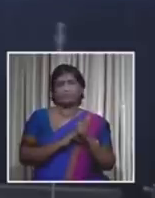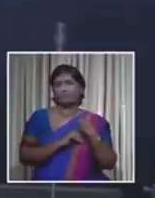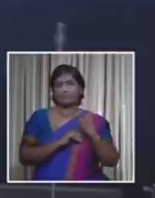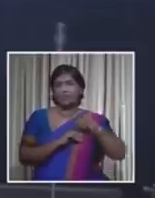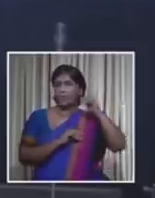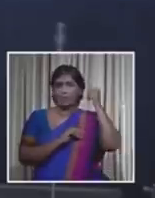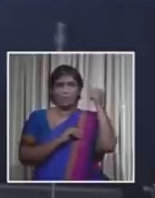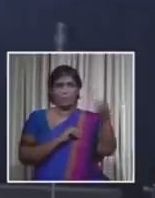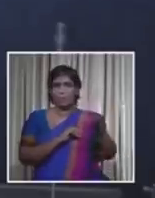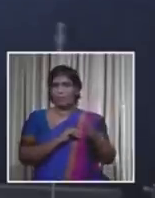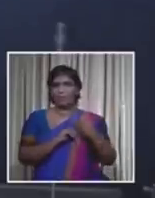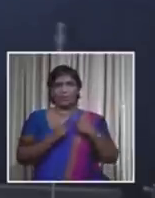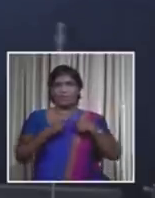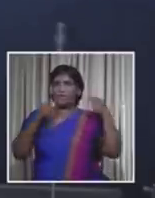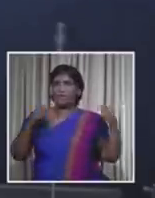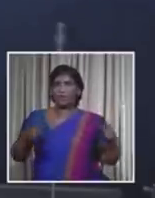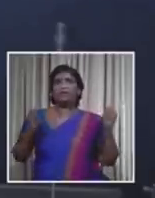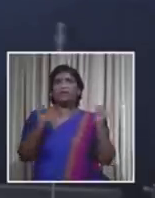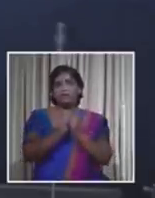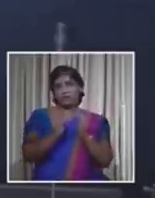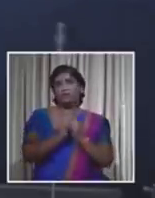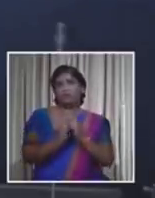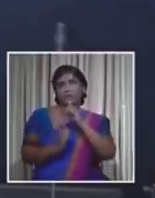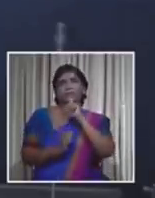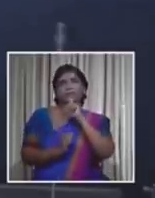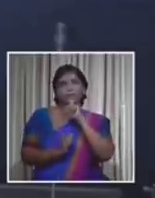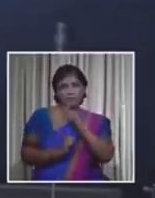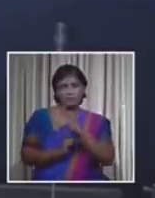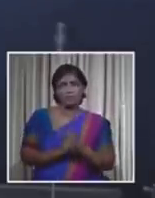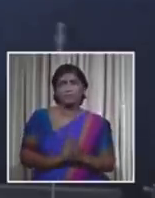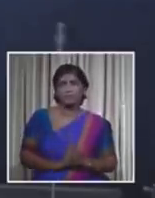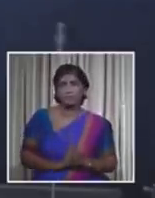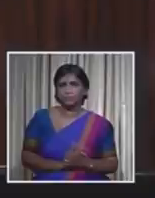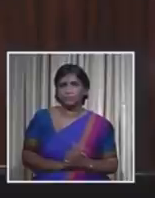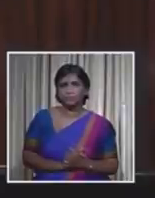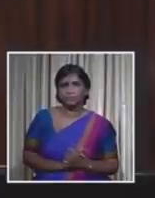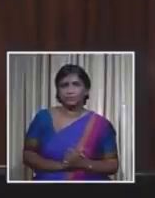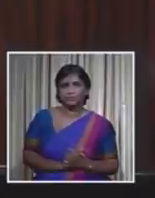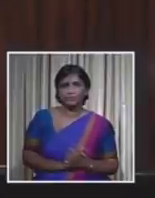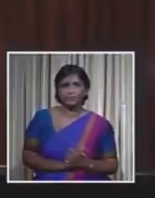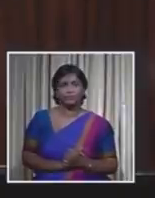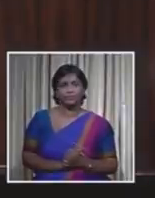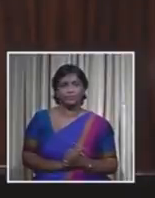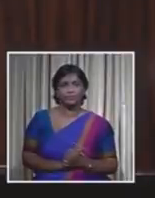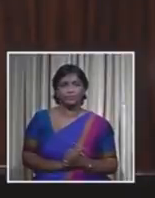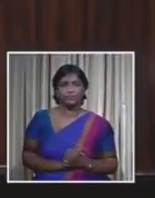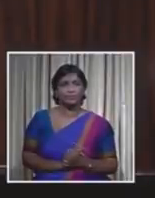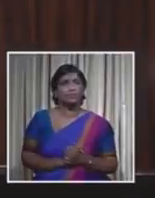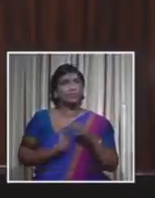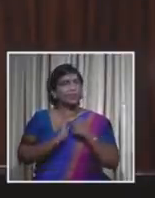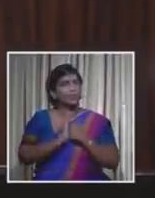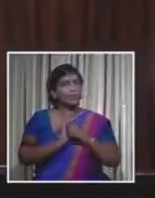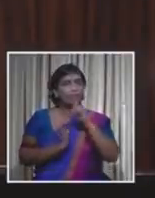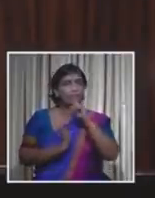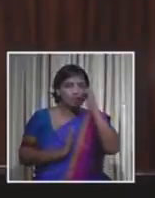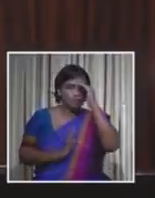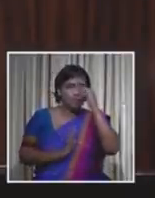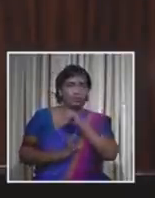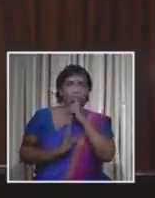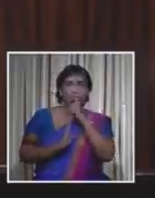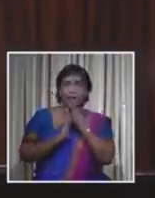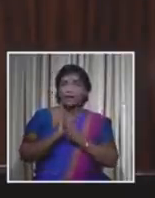හෙලා දකින්න ඊට විරුද්ධව කටයුතු කරන්න කියලා මම ඔබ තමුන්නාසේගේ බොහොම ගෞරවයෙන් ඉල්ලනවා. ස්වාමි ස්තුතියි. ගරු කතානායක තුනේ ස්ථාවර